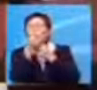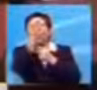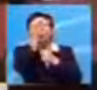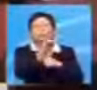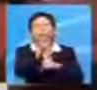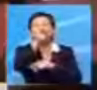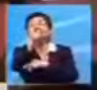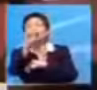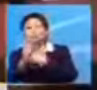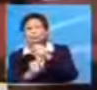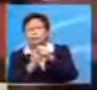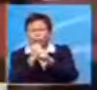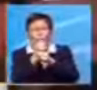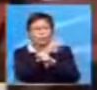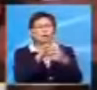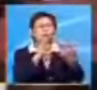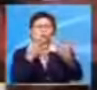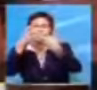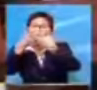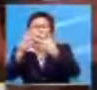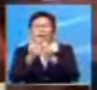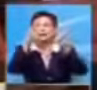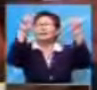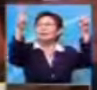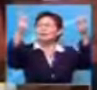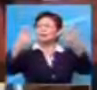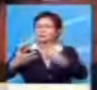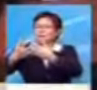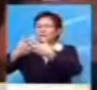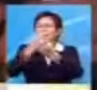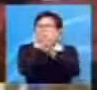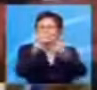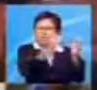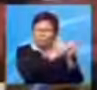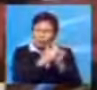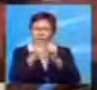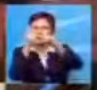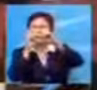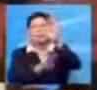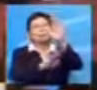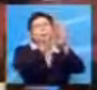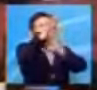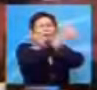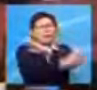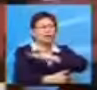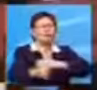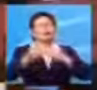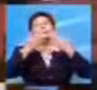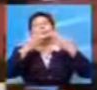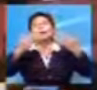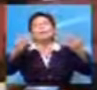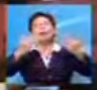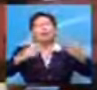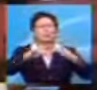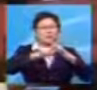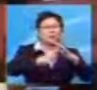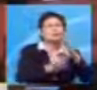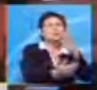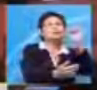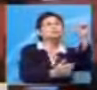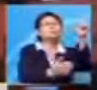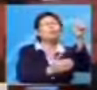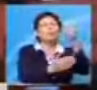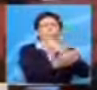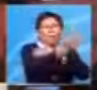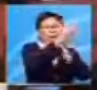ke-70 bersesuaian dengan temanya Setia bersama membina negara Alhamdulillah bermula 10 pagi tadi